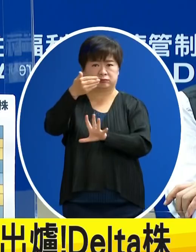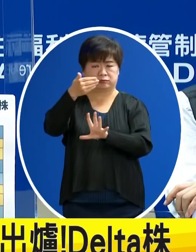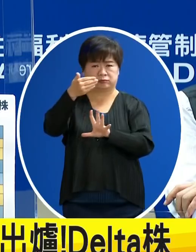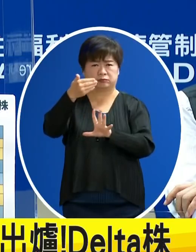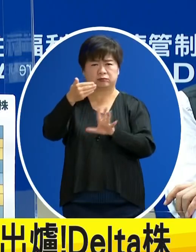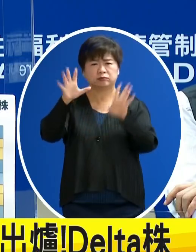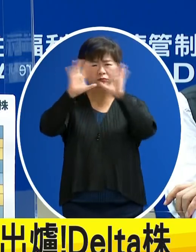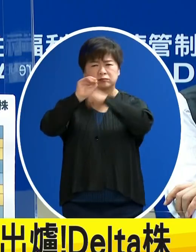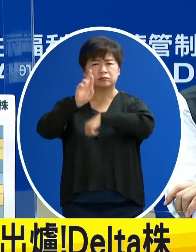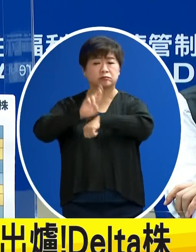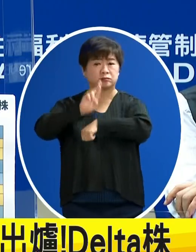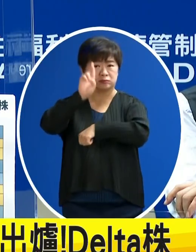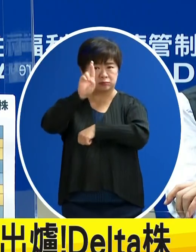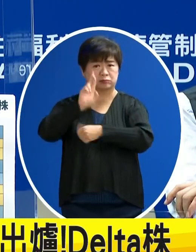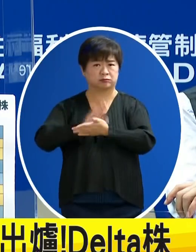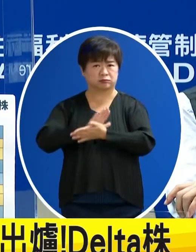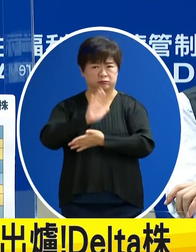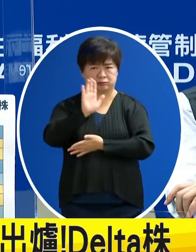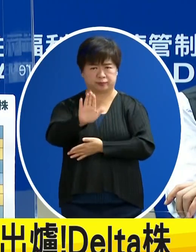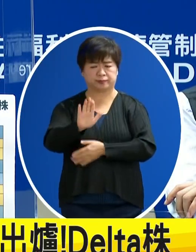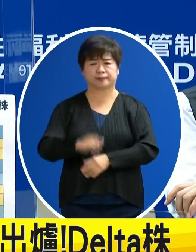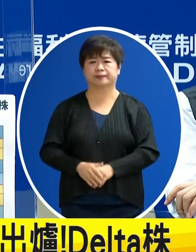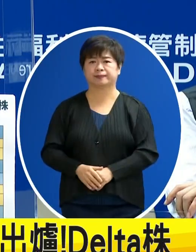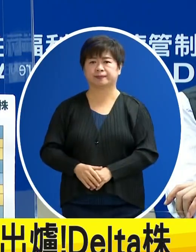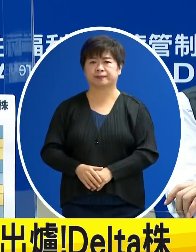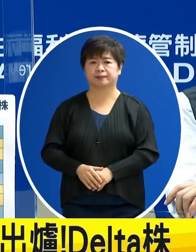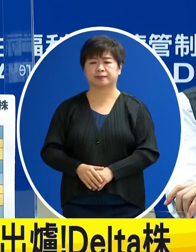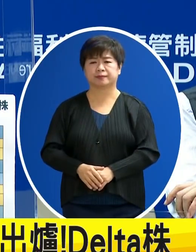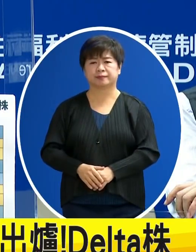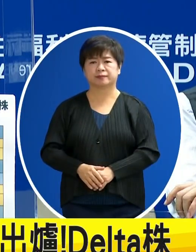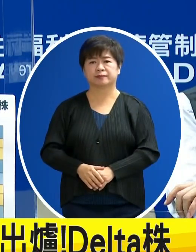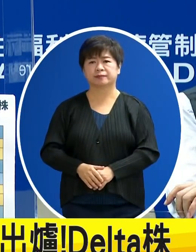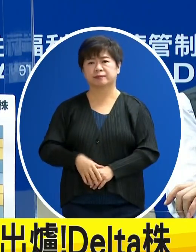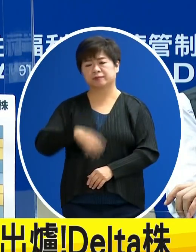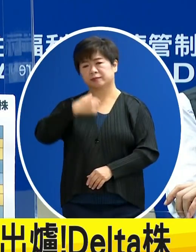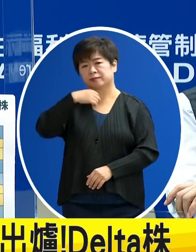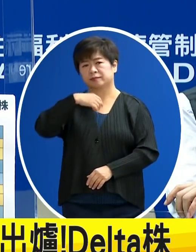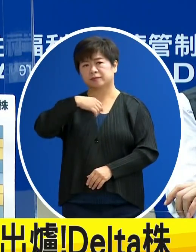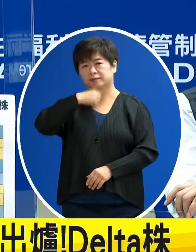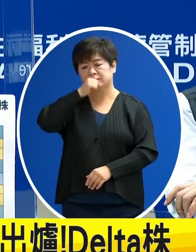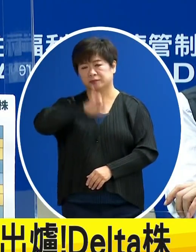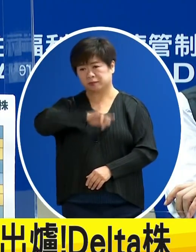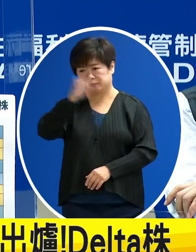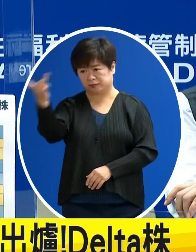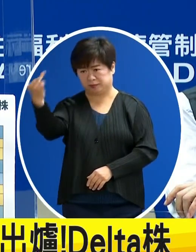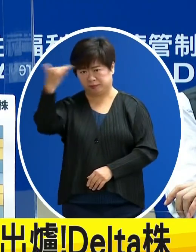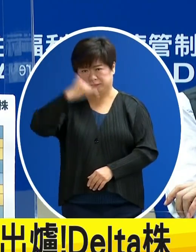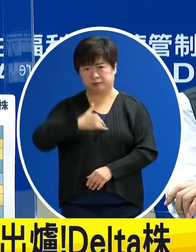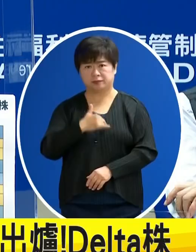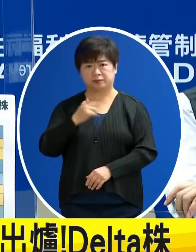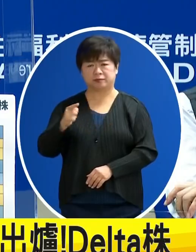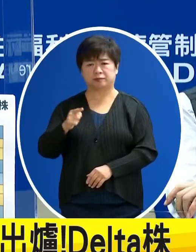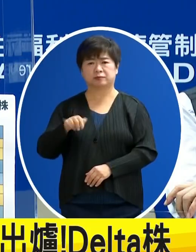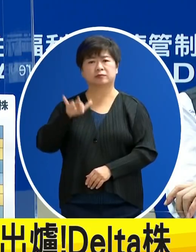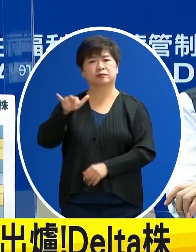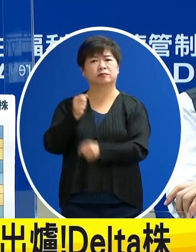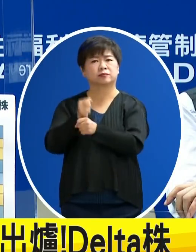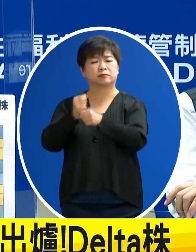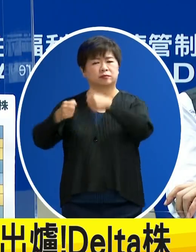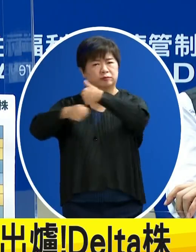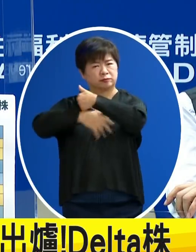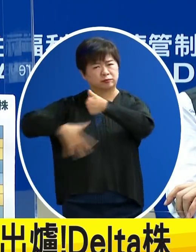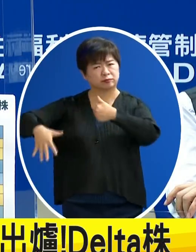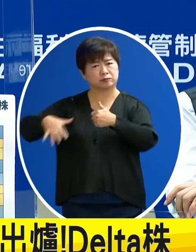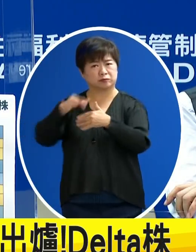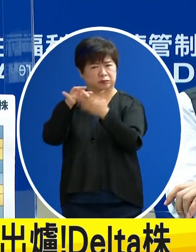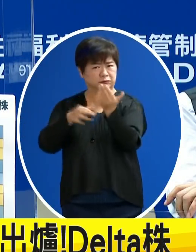时起，啊，9月15号零时起。那国际哈航空机组人员返台的防疫措施，